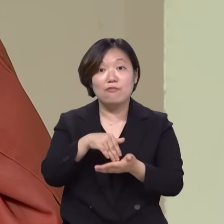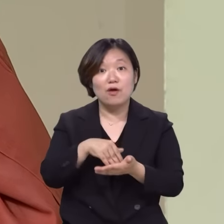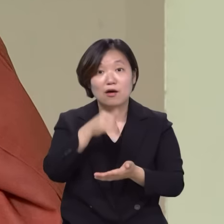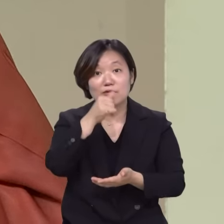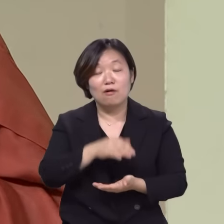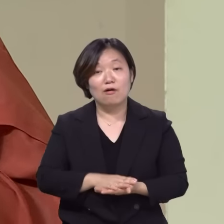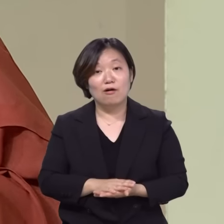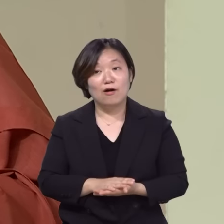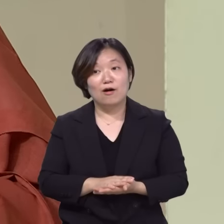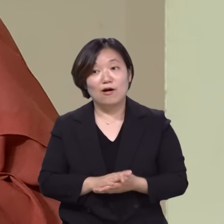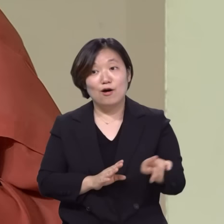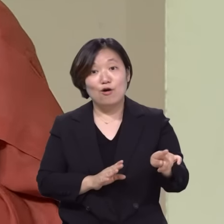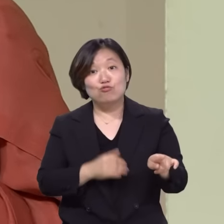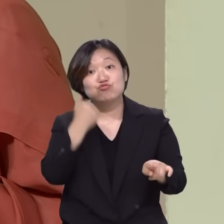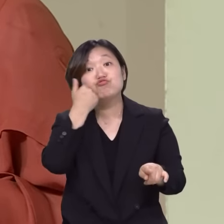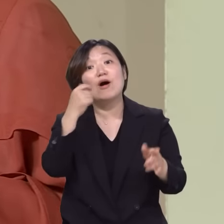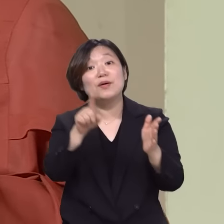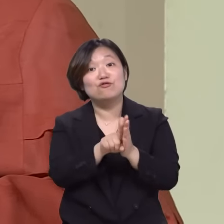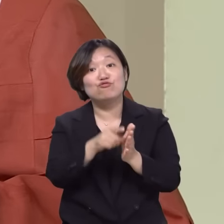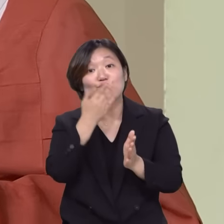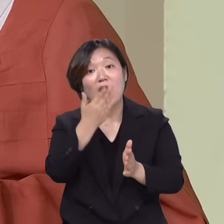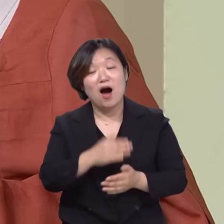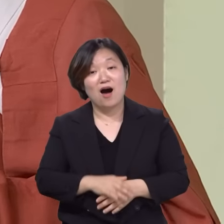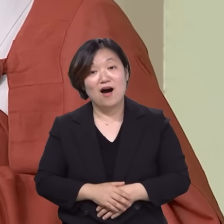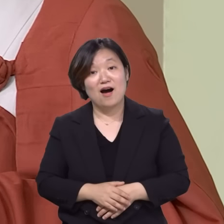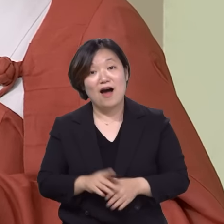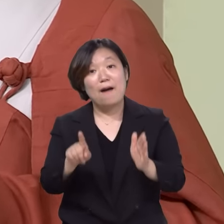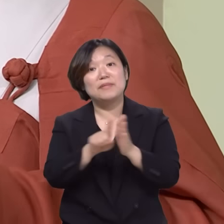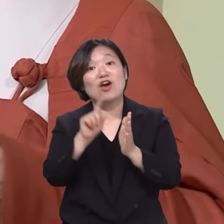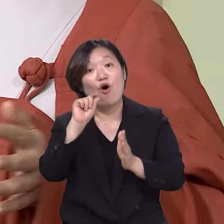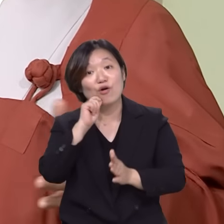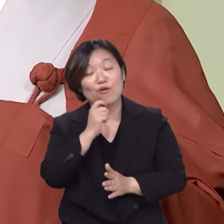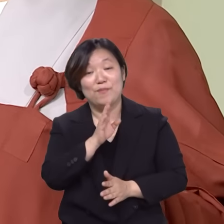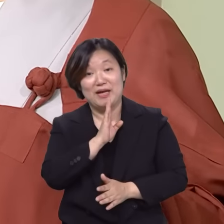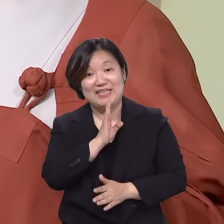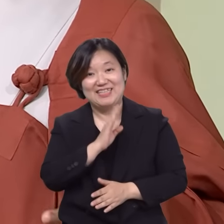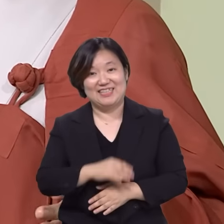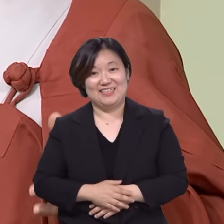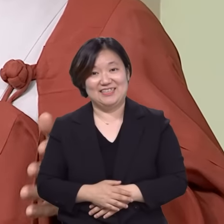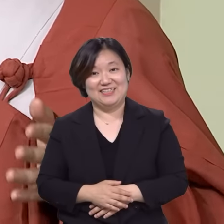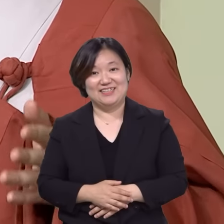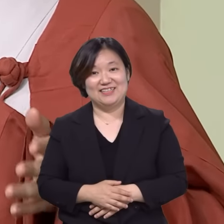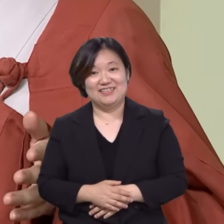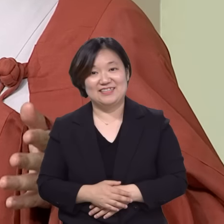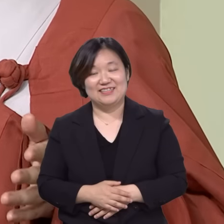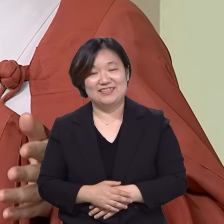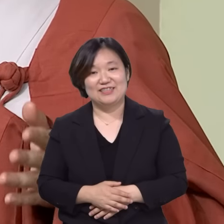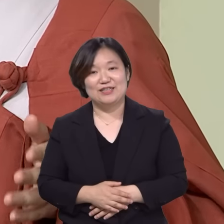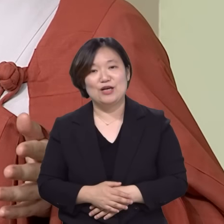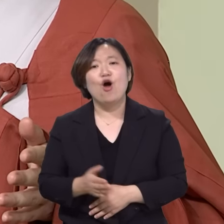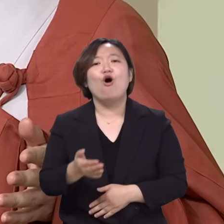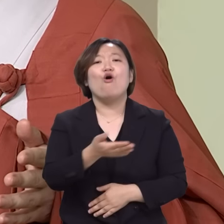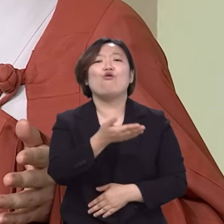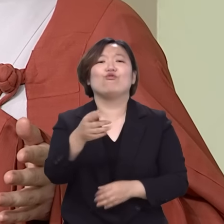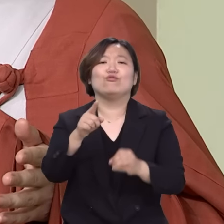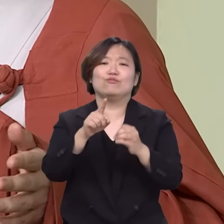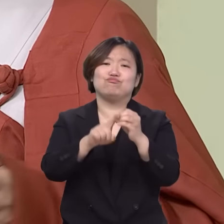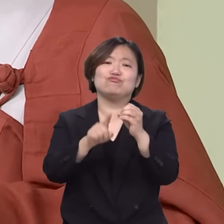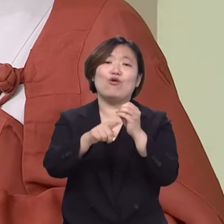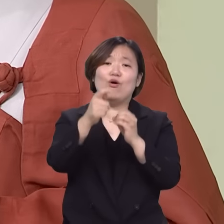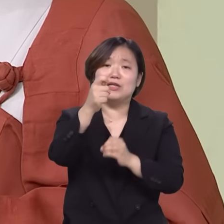있더래요 이런 얘기를 누가 믿겠어요 이것도 우리 BTN BTN 우리 불교 TV